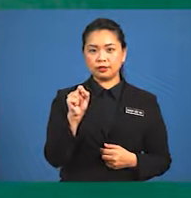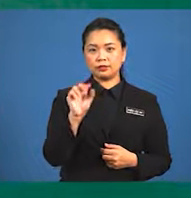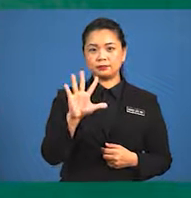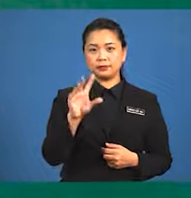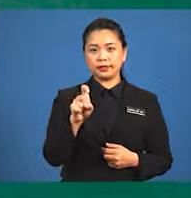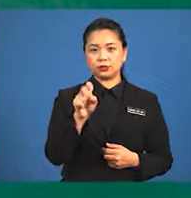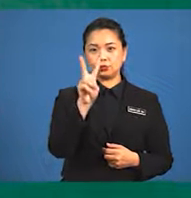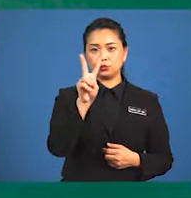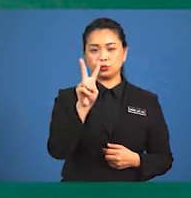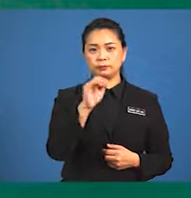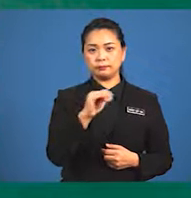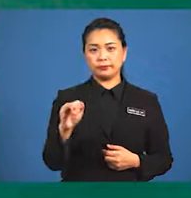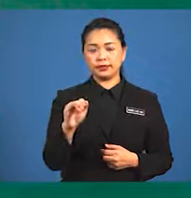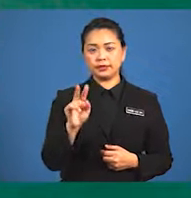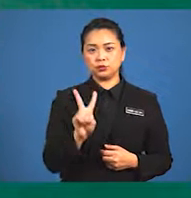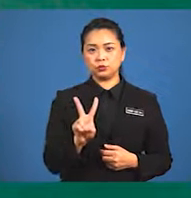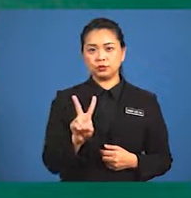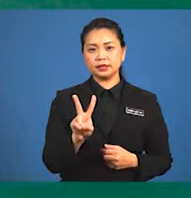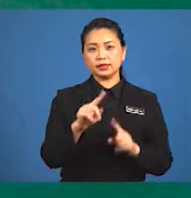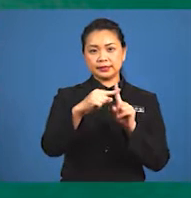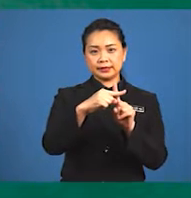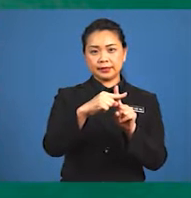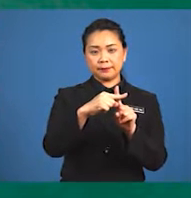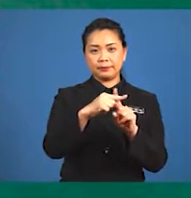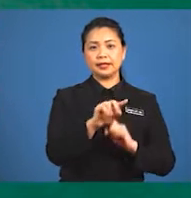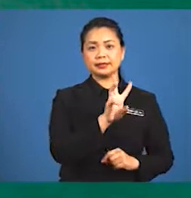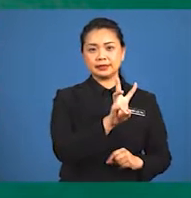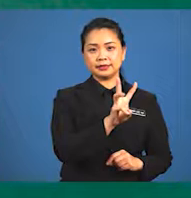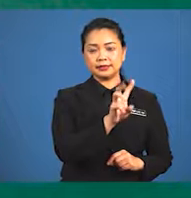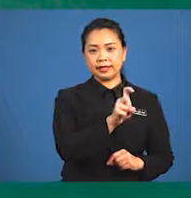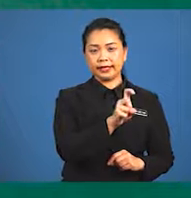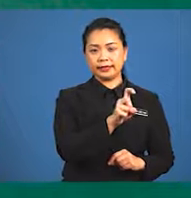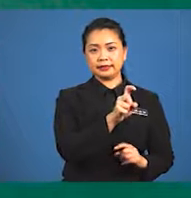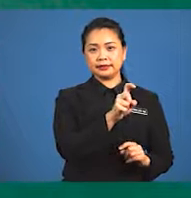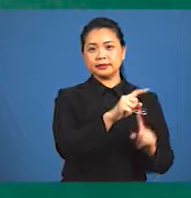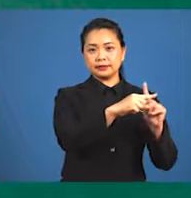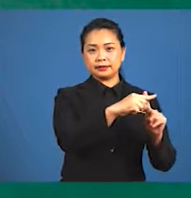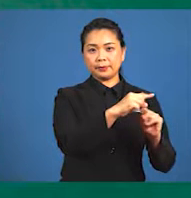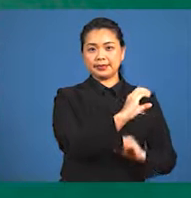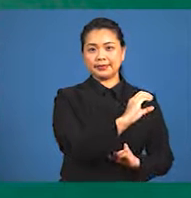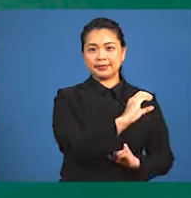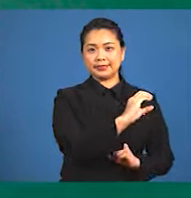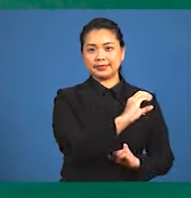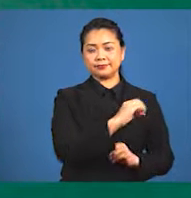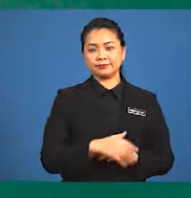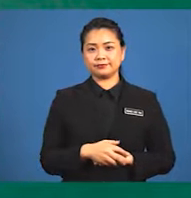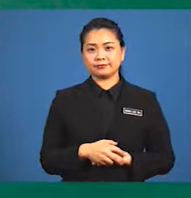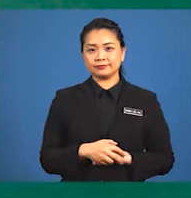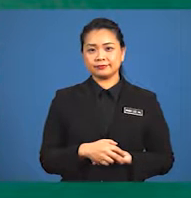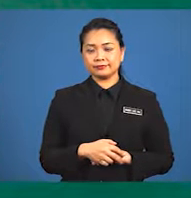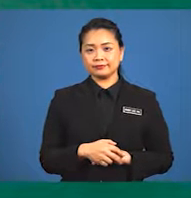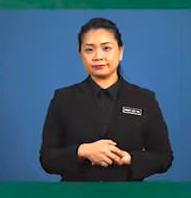tolak 5x kuasa 2 per 2 tambah 6x tambah